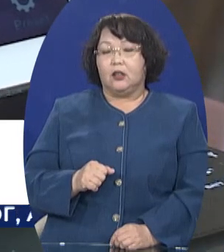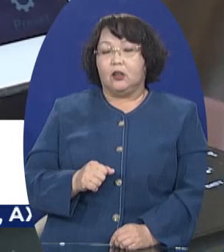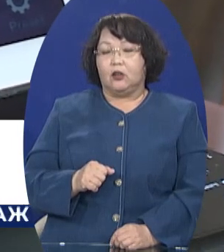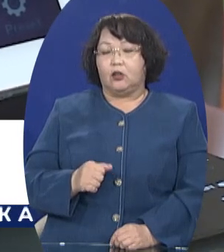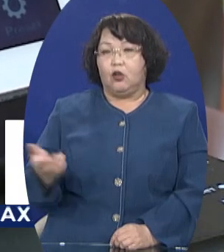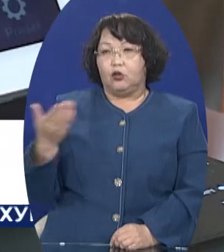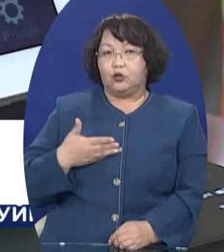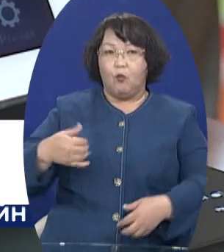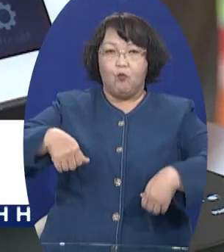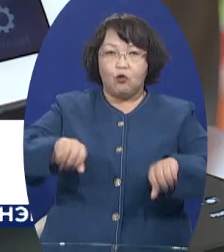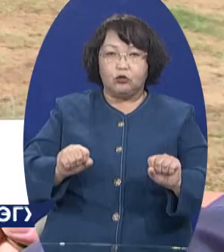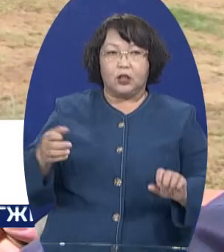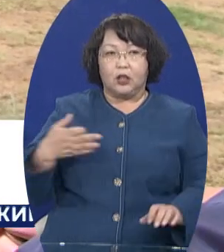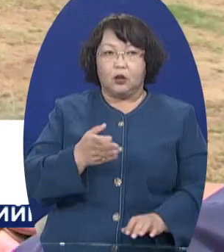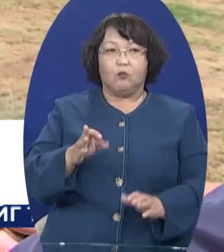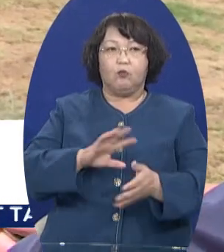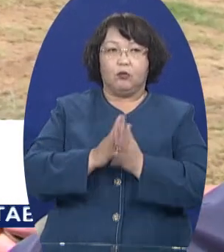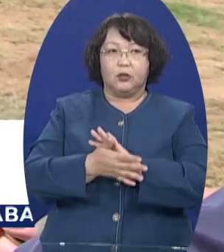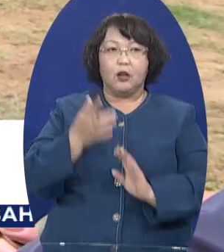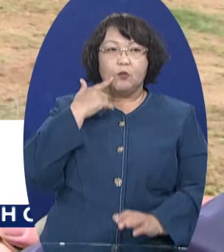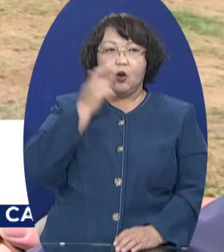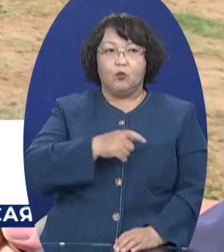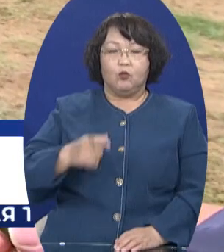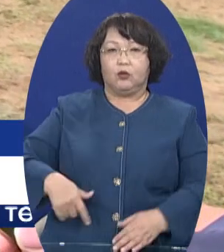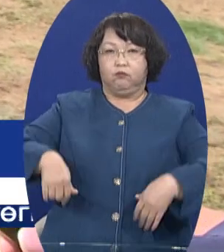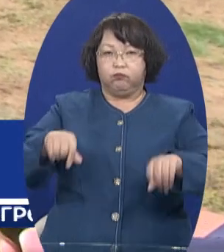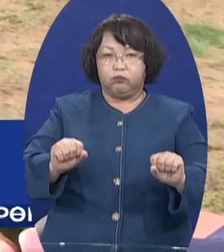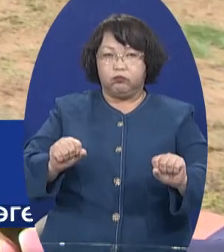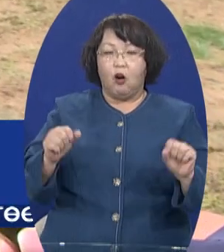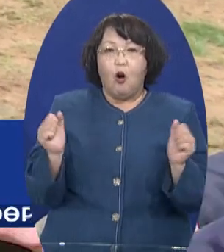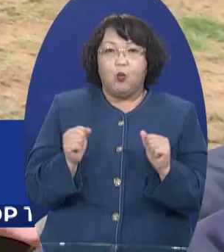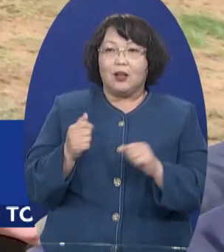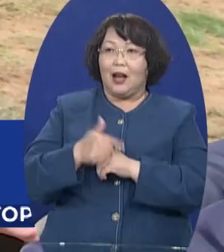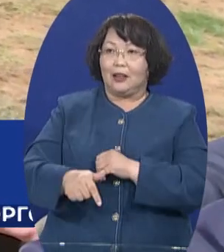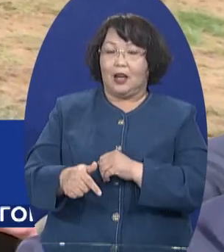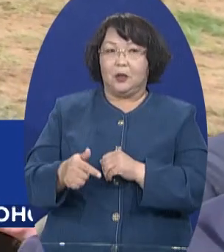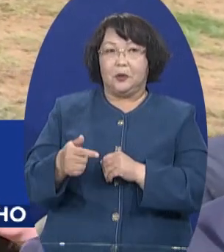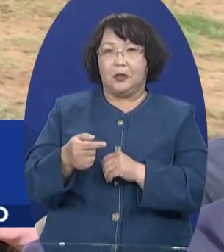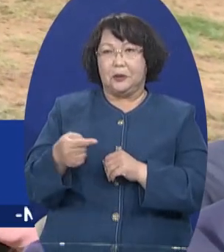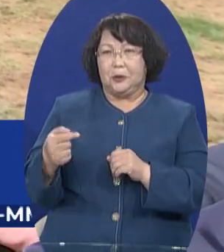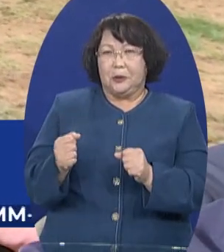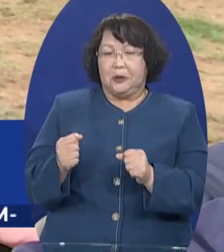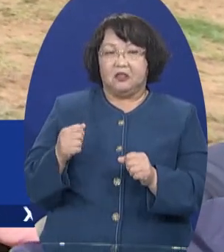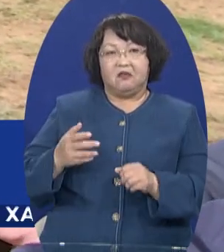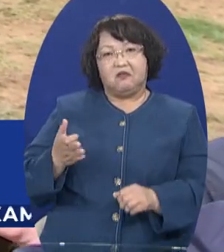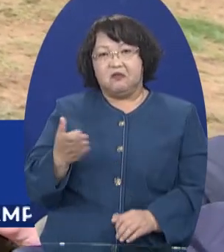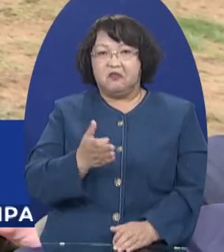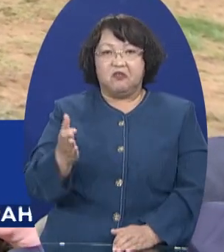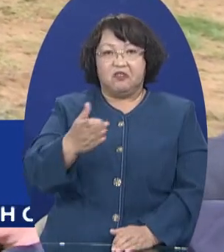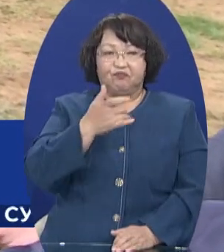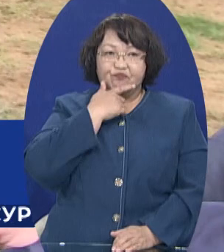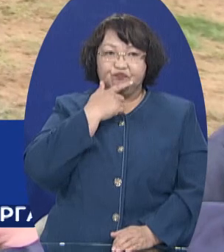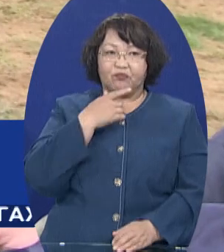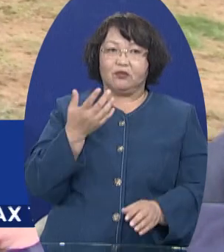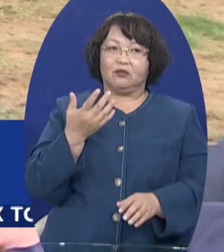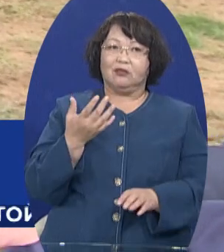сумын эмчнэр болохоор эмгтэн хүмүүс байдаг учраас бас мотоцикл унаад өвлийн цагт явах нь бол хүндрэлтэй байдаг. Наандал бид нар 15-10 км, цаанда бид нар